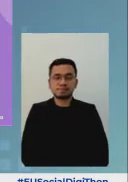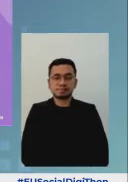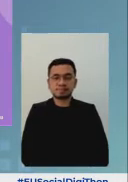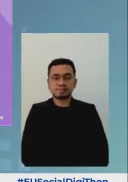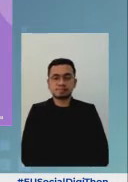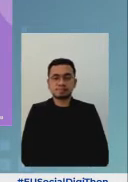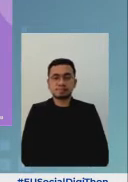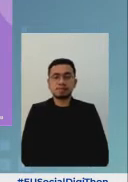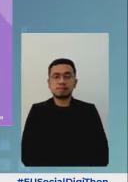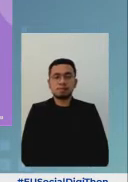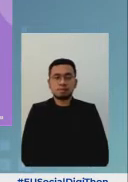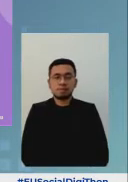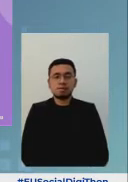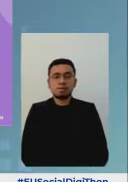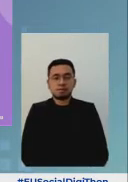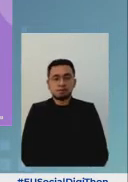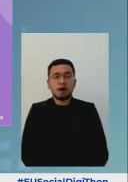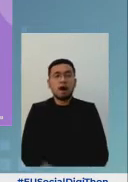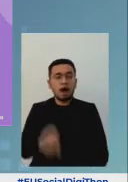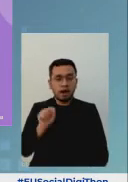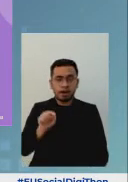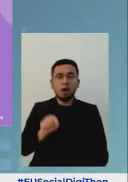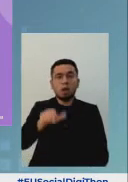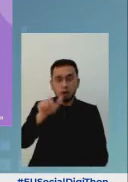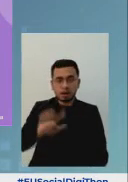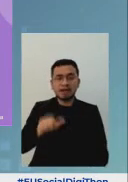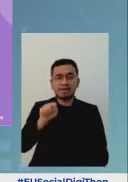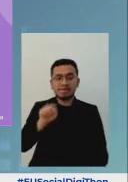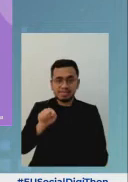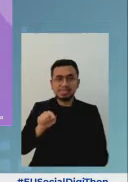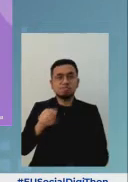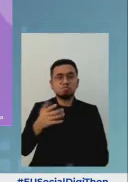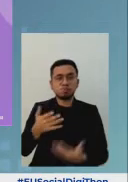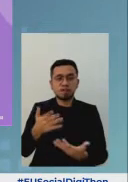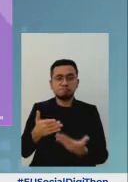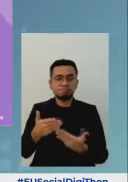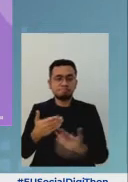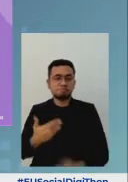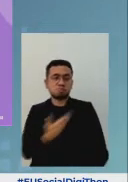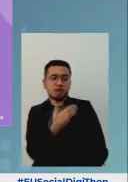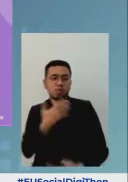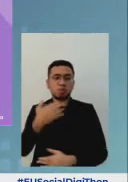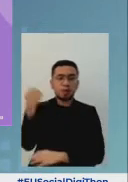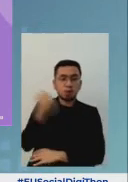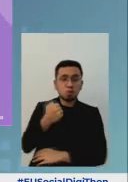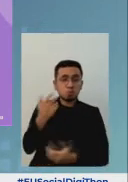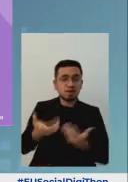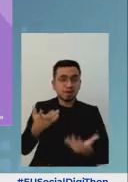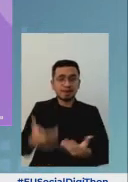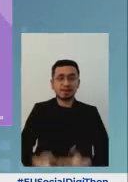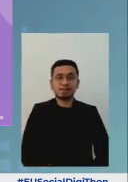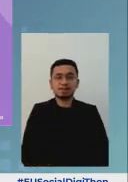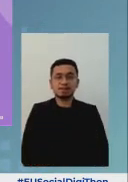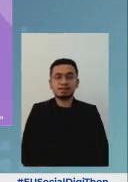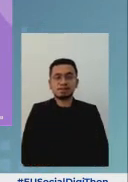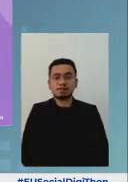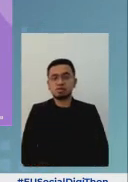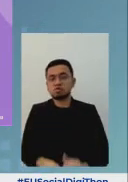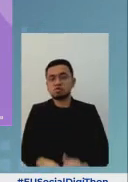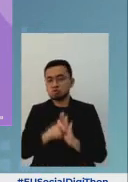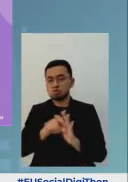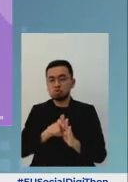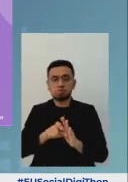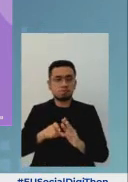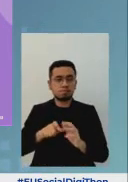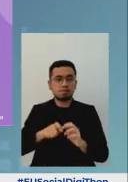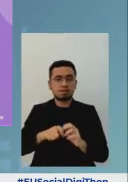apakah seseorang itu juga jadi penyintas atau enggak ya, misalnya. Tiba-tiba akunnya kok baru ya,